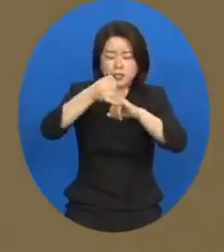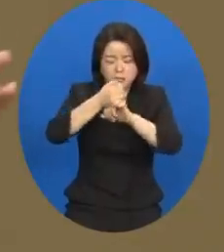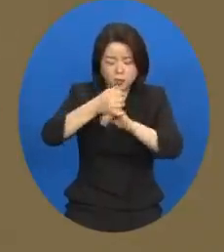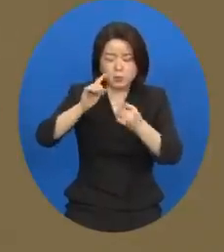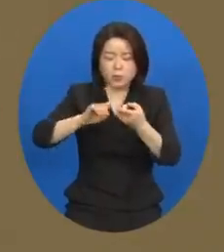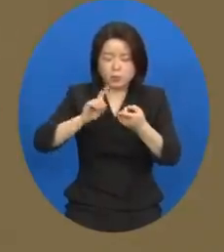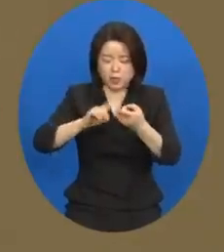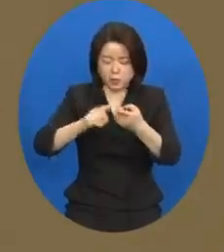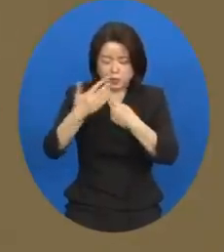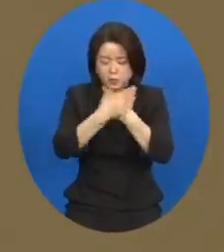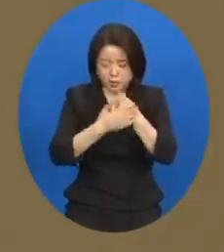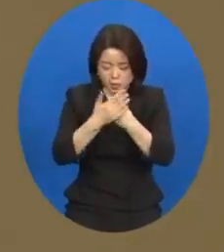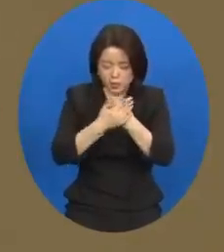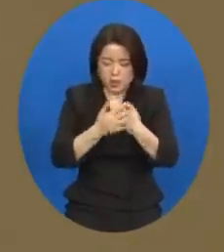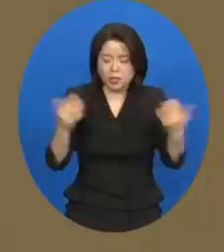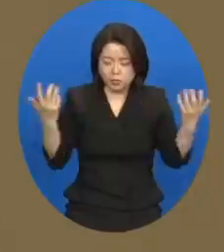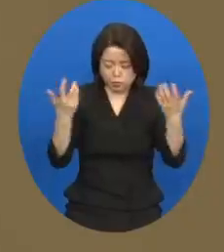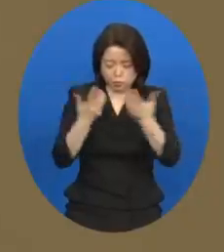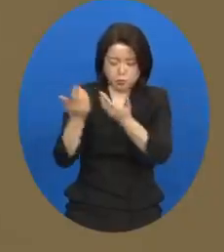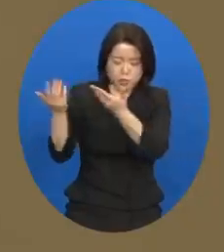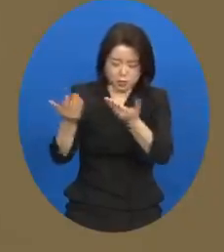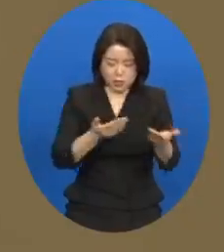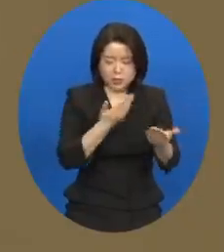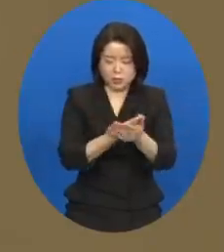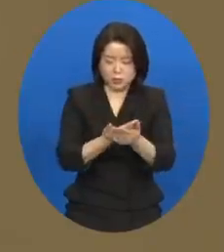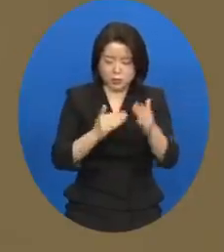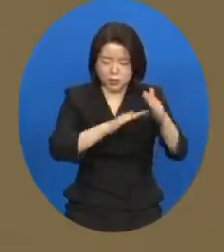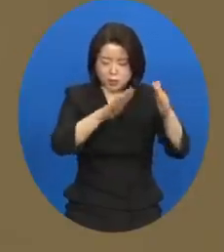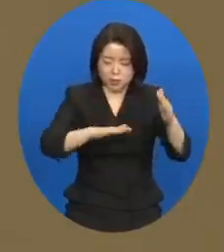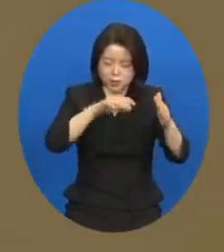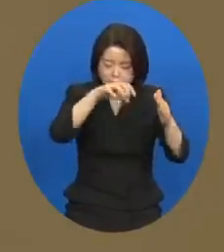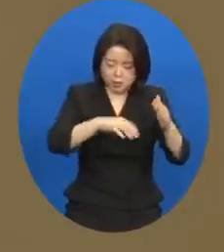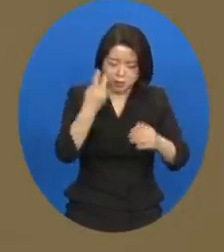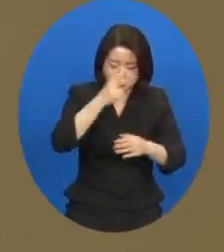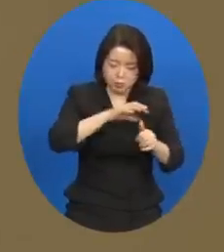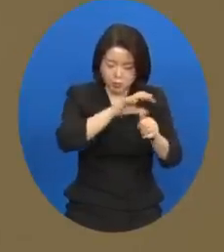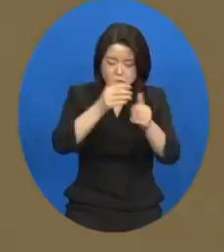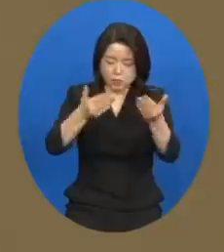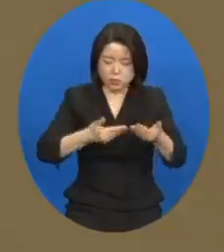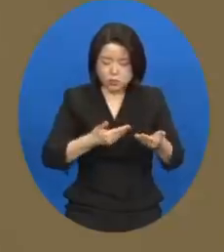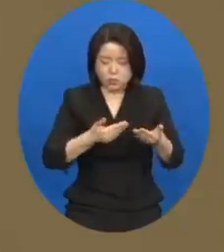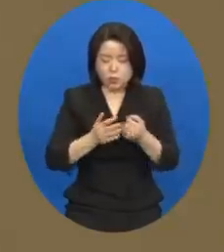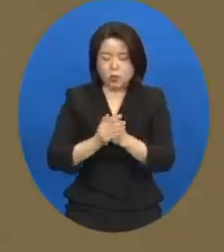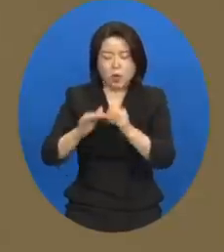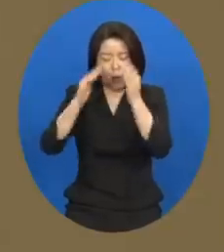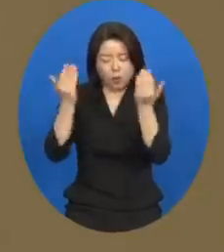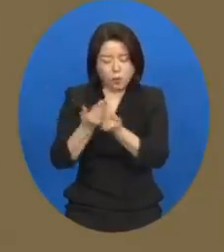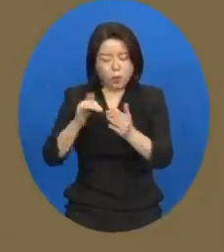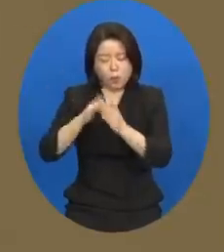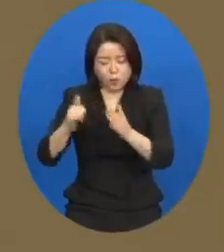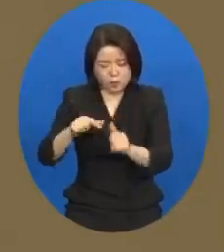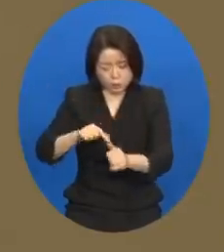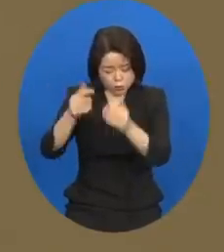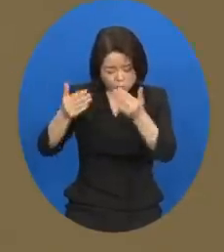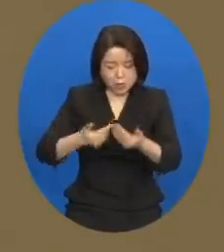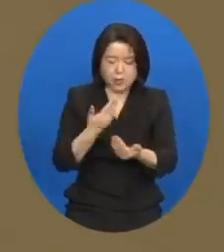은혜로 풍성하게 채우소서. 가정을 지켜주시고 온 가족이 구원받게